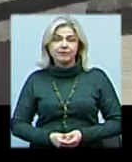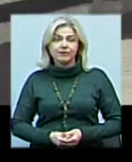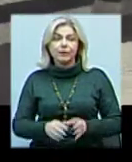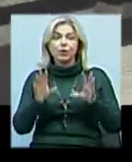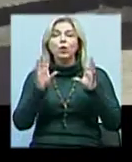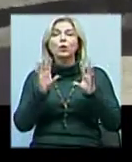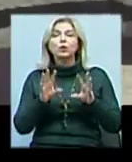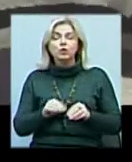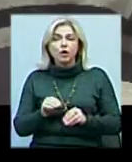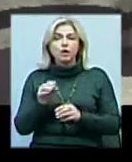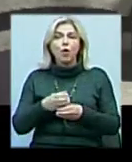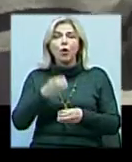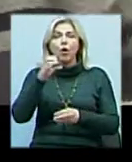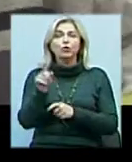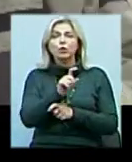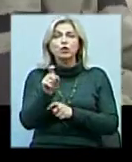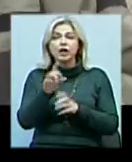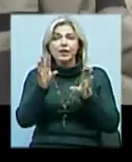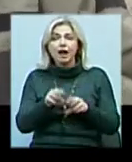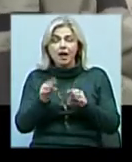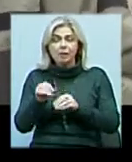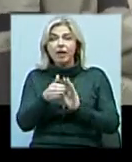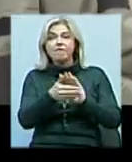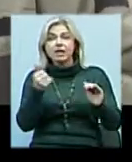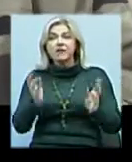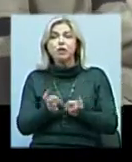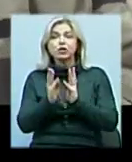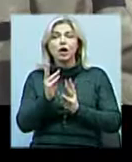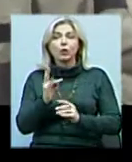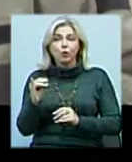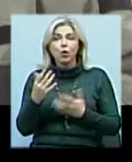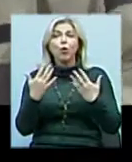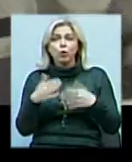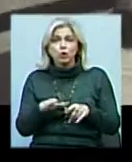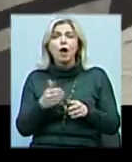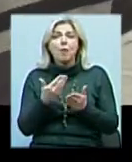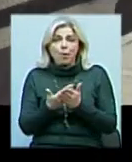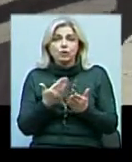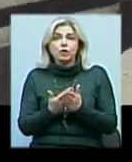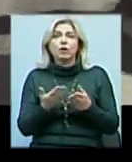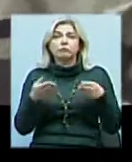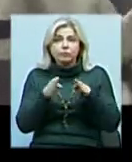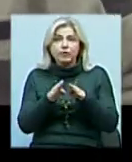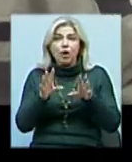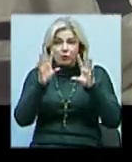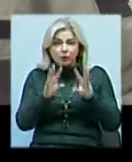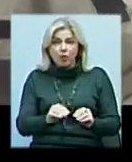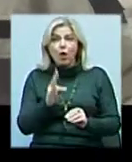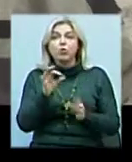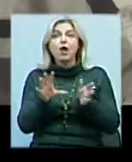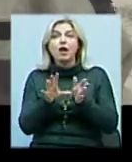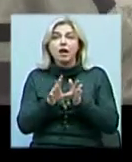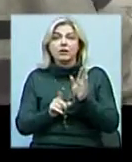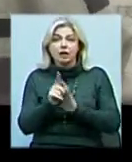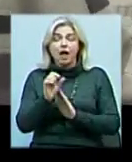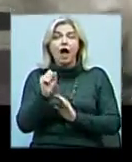Тушили огнетушителями, визвали пожарную, вже майже локалізували, але почала коротити електрика, а електрики приїхали аж